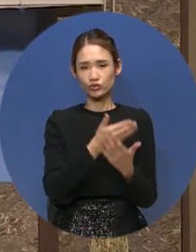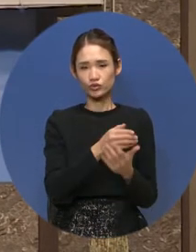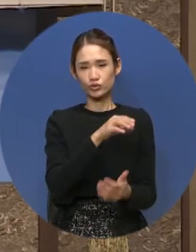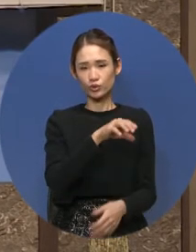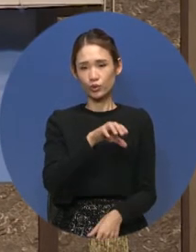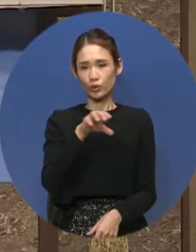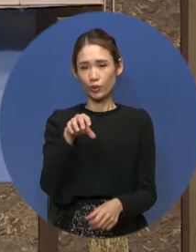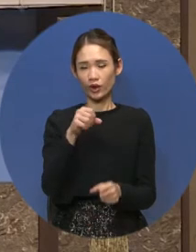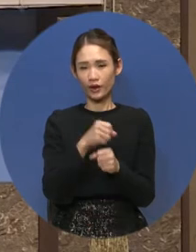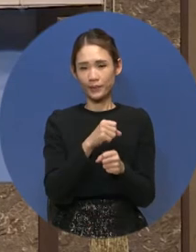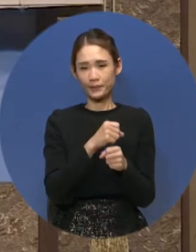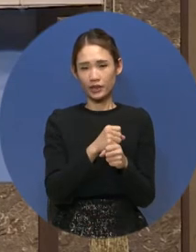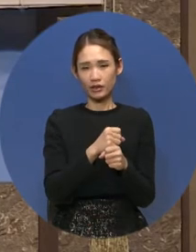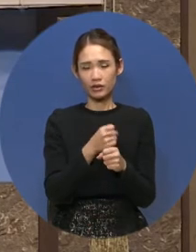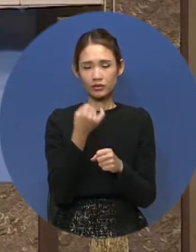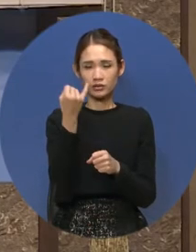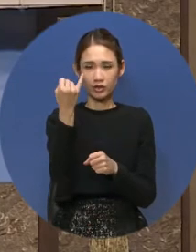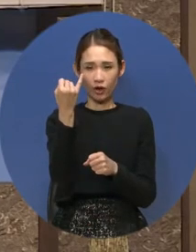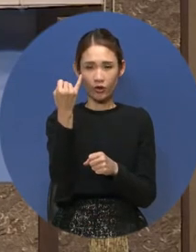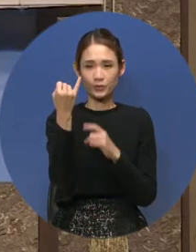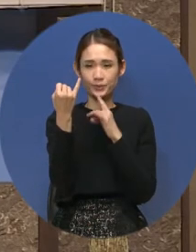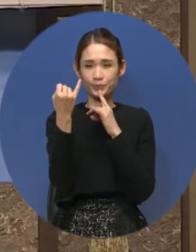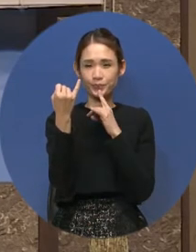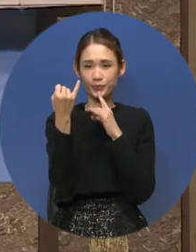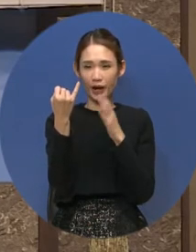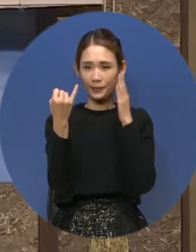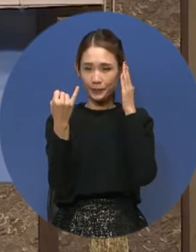만들어서 그 여성분들만을 위한 지역